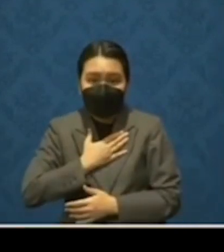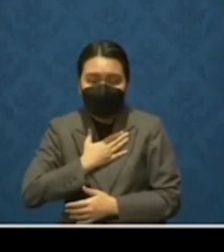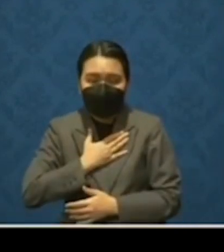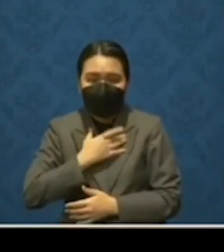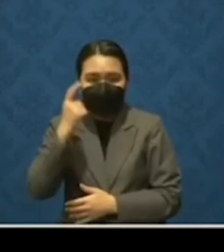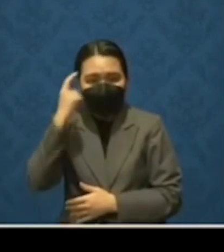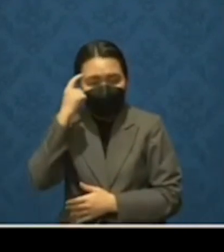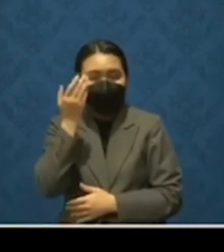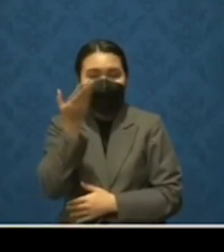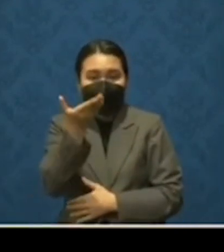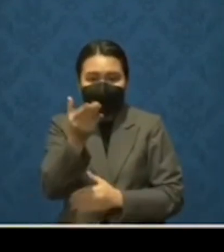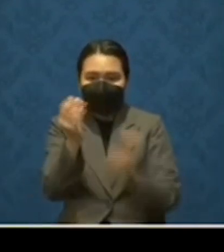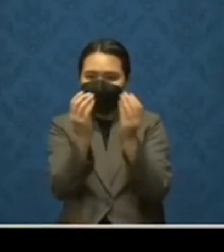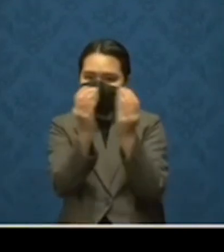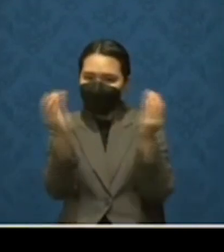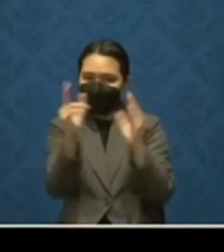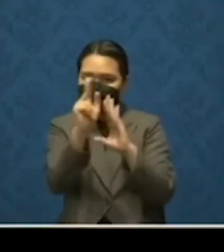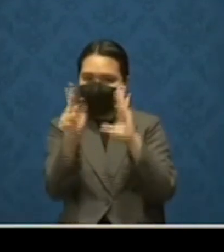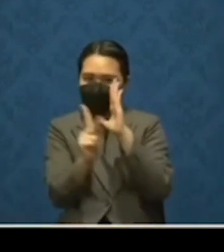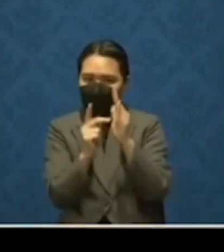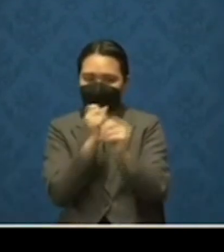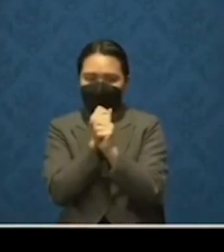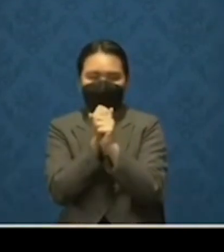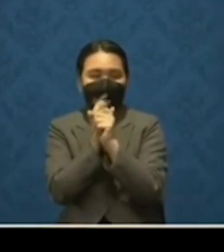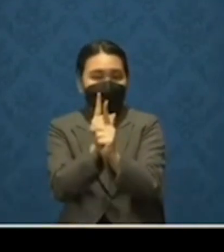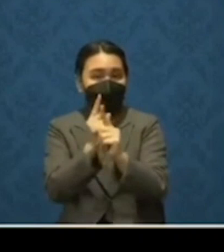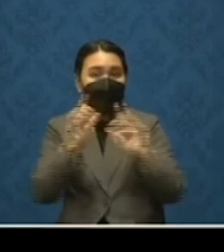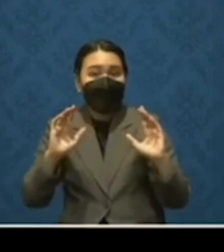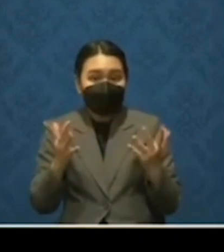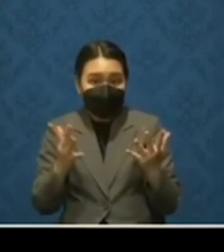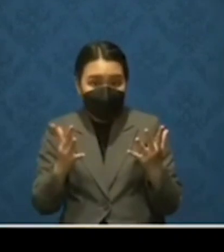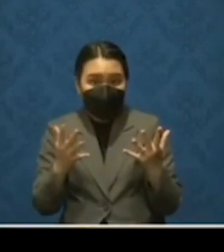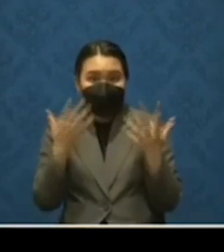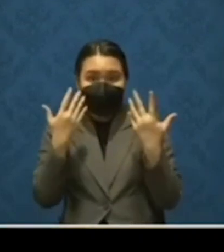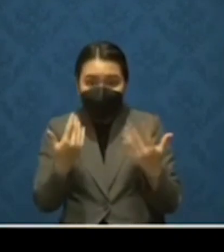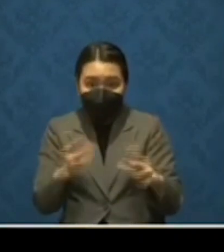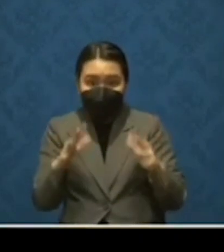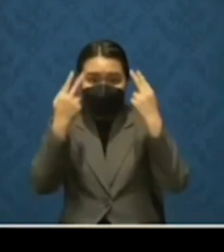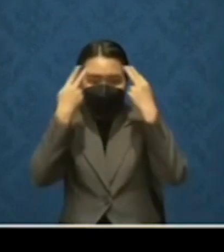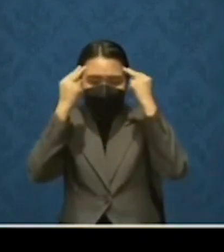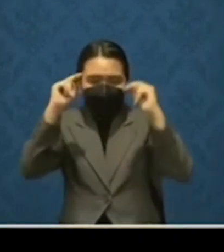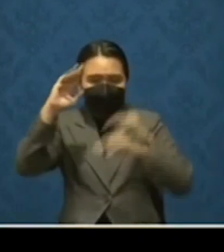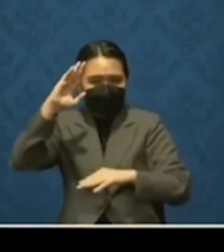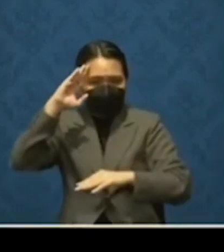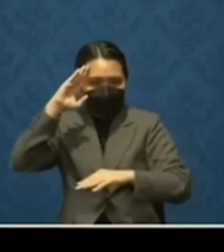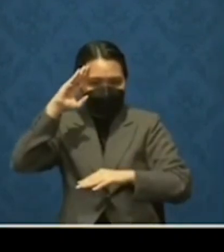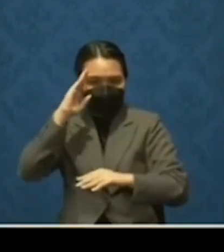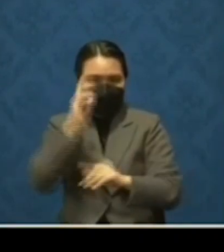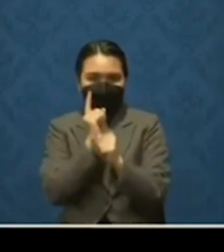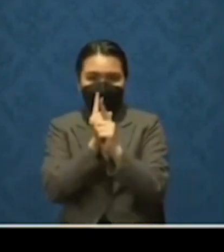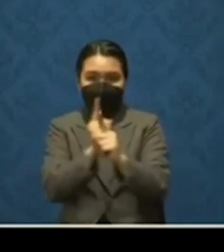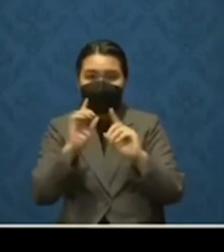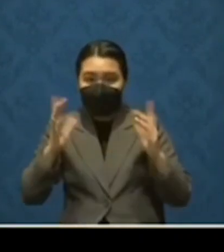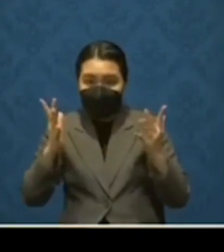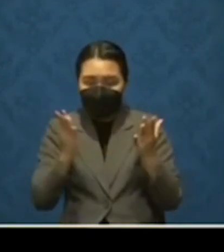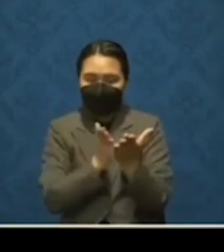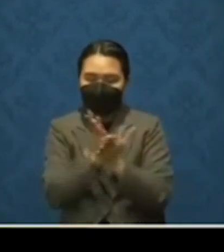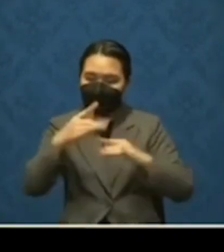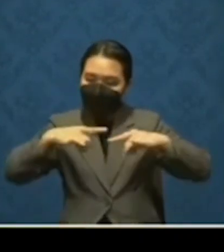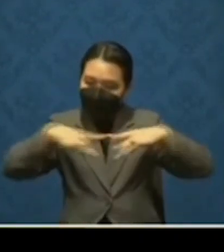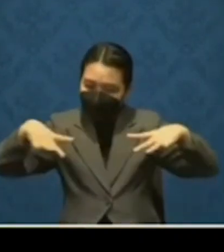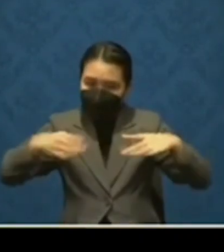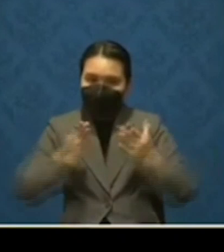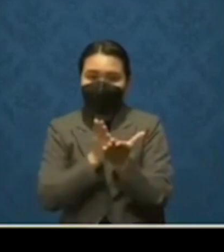ฝ่าฝืนรัฐธรรมนูญนะครับและการที่คุณประยุทธ์ฝ่าฝืนรัฐธรรมนูญนะครับพรรคฝ่ายค้านพรรคฝ่ายรัฐบาลไ